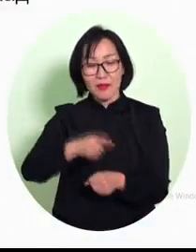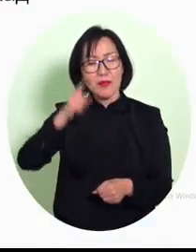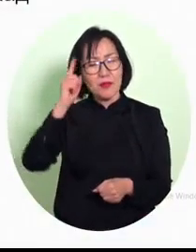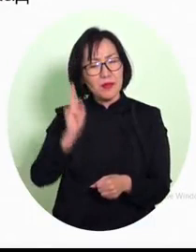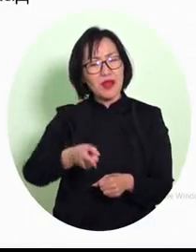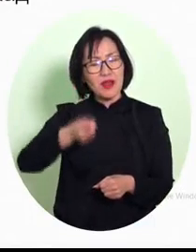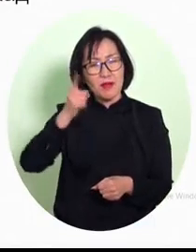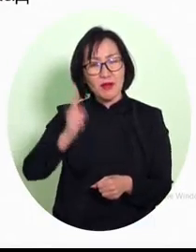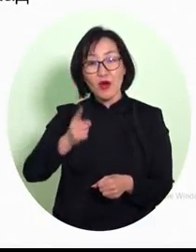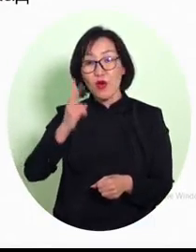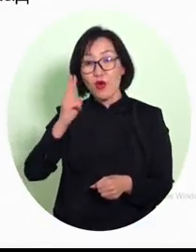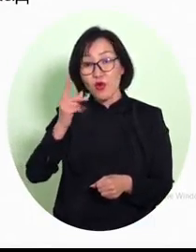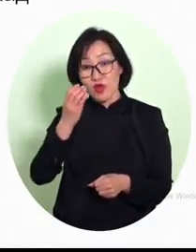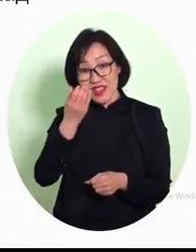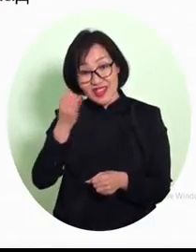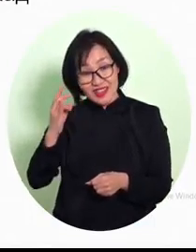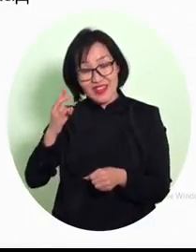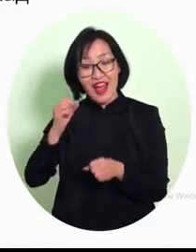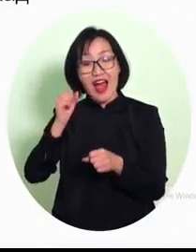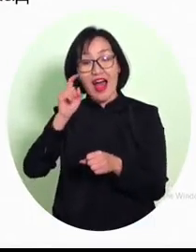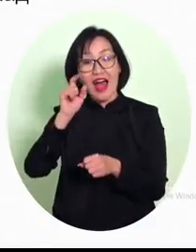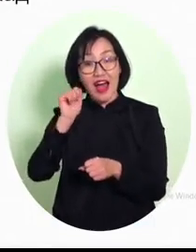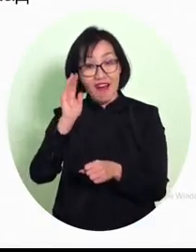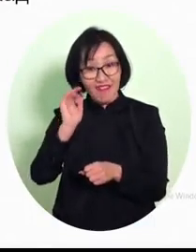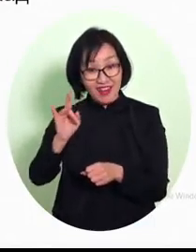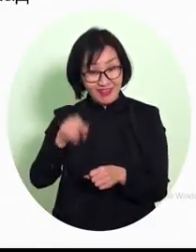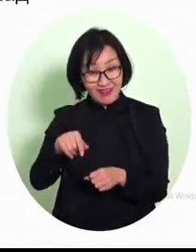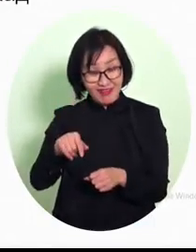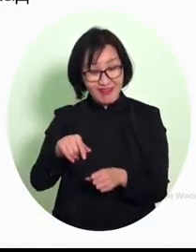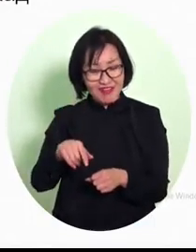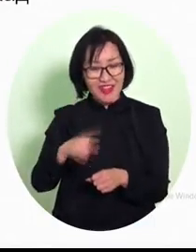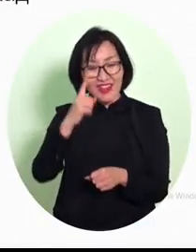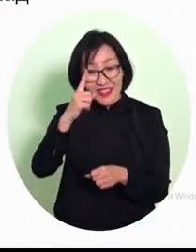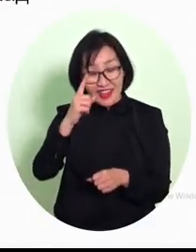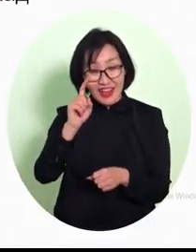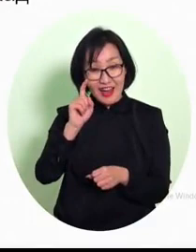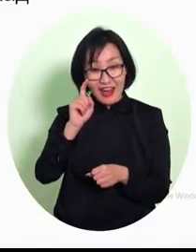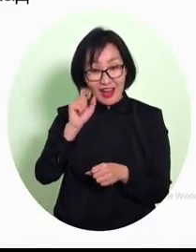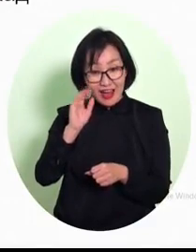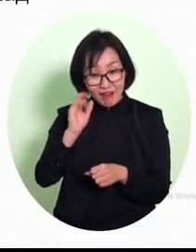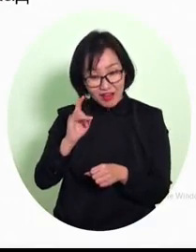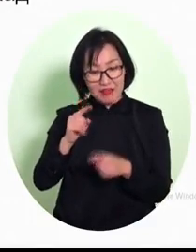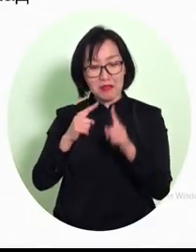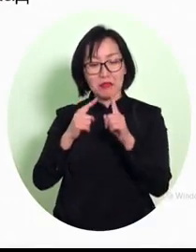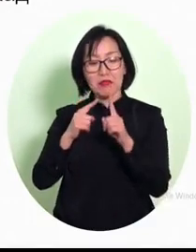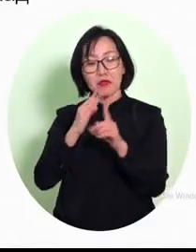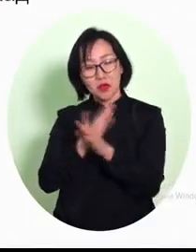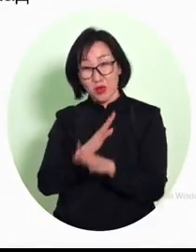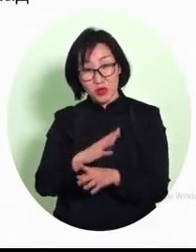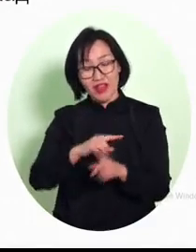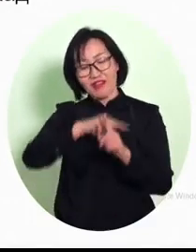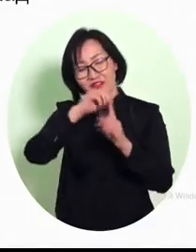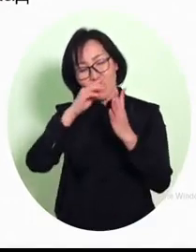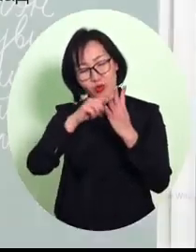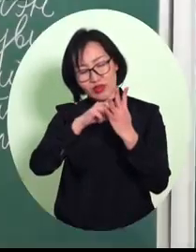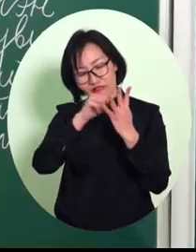байна? Мянга мянган хавар гэдэг үгийг тийм ээ. Мянга мянган хавар нэг хавар болоод дуусах ёстой билүү?